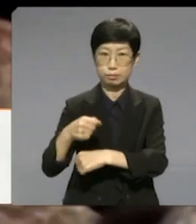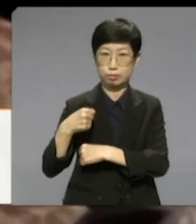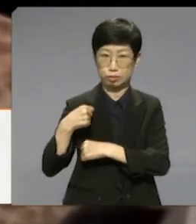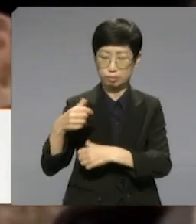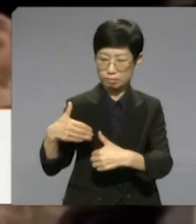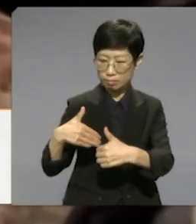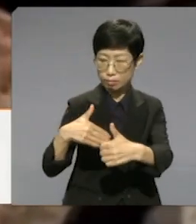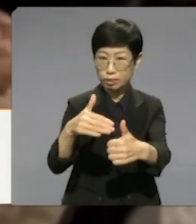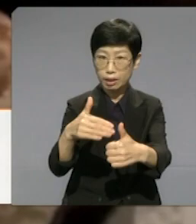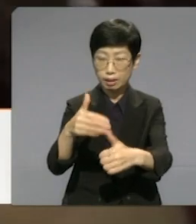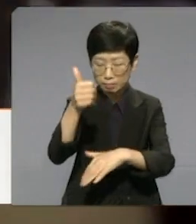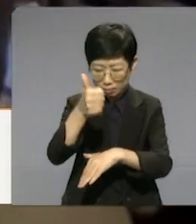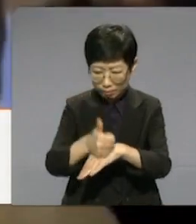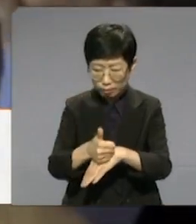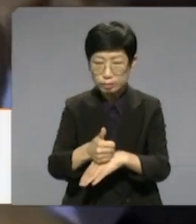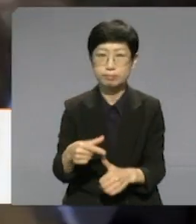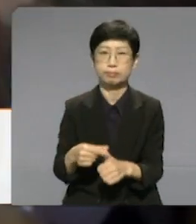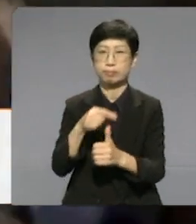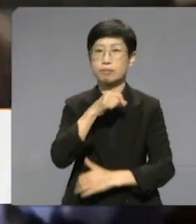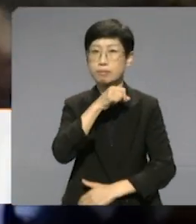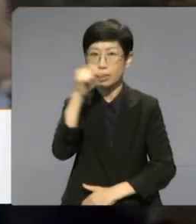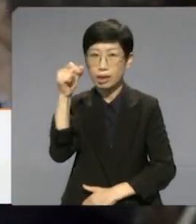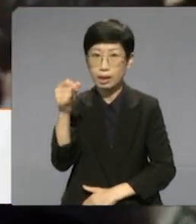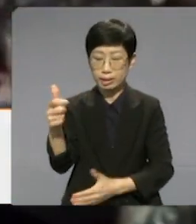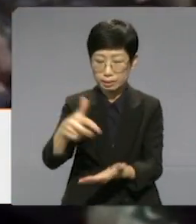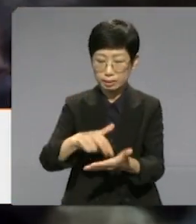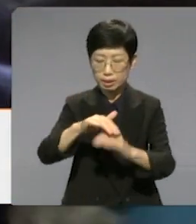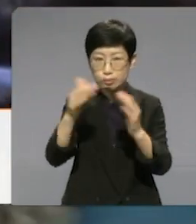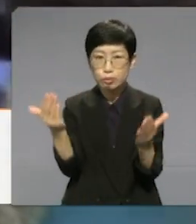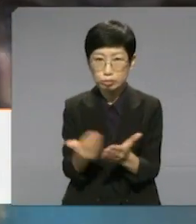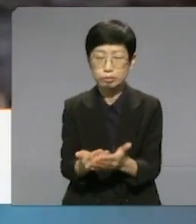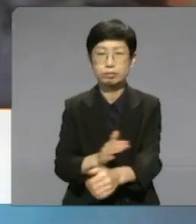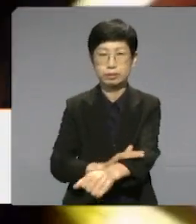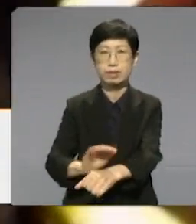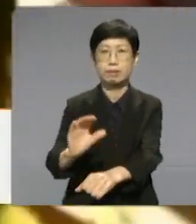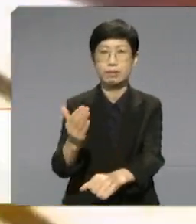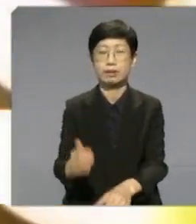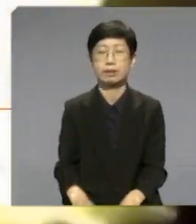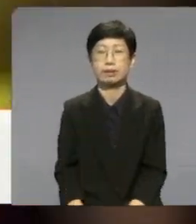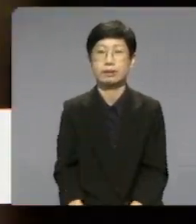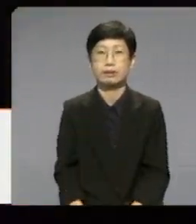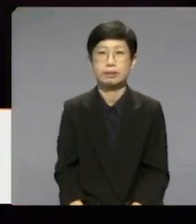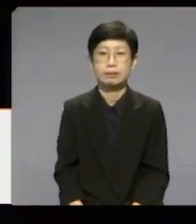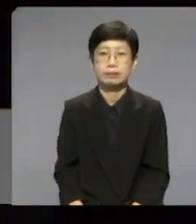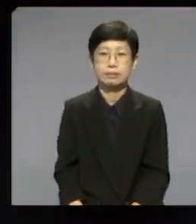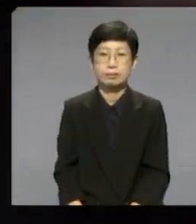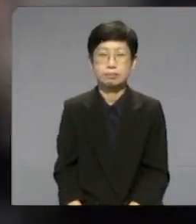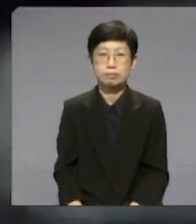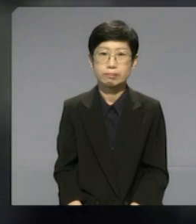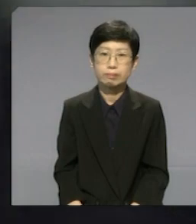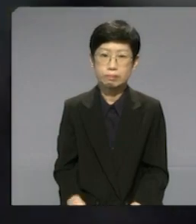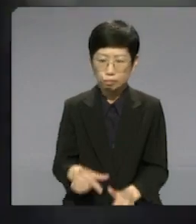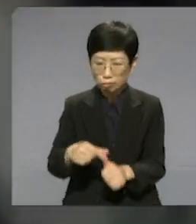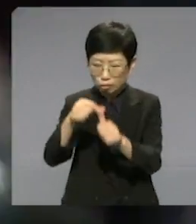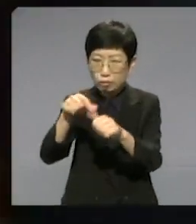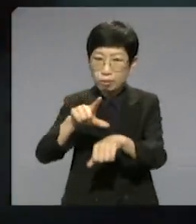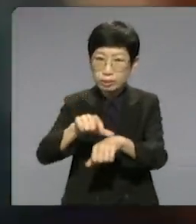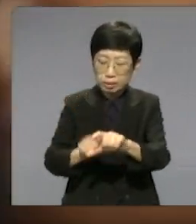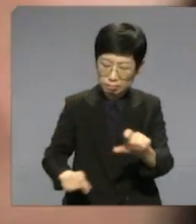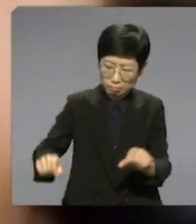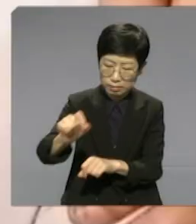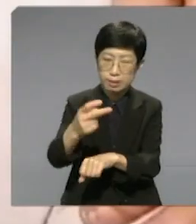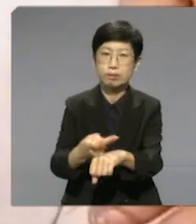짚라인을 이용한 야간 구조 작업을 벌여 타고 있던 승객 모두를 차례로 구조했습니다. 전원 구조에 걸린 시간만